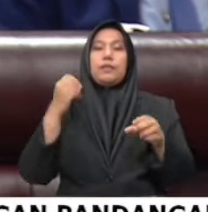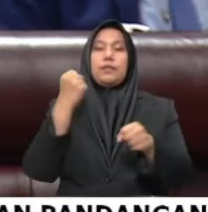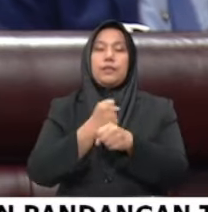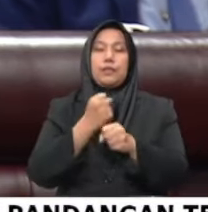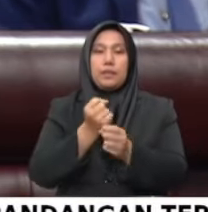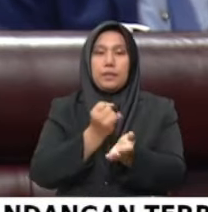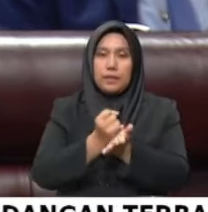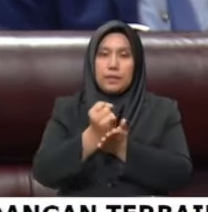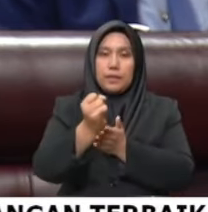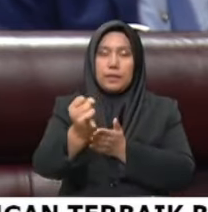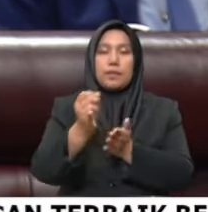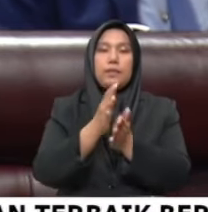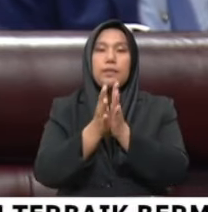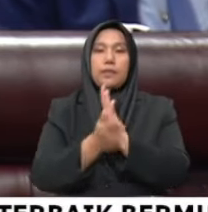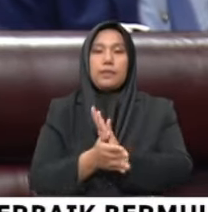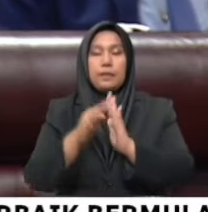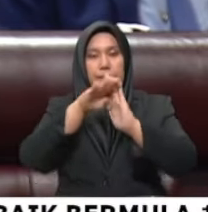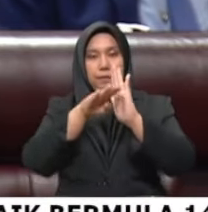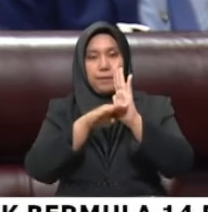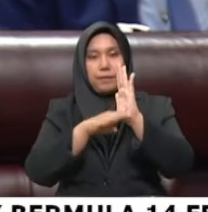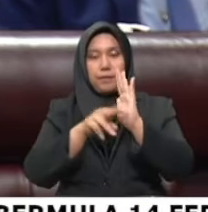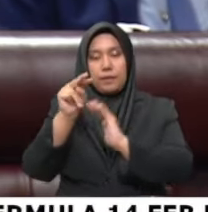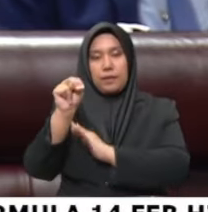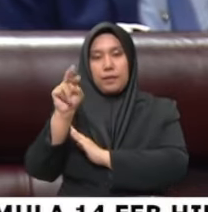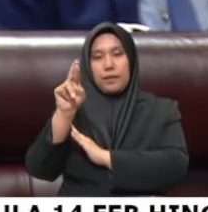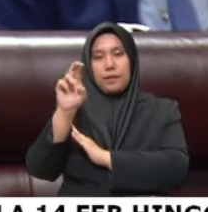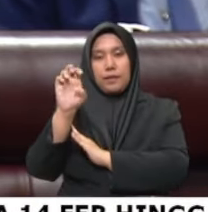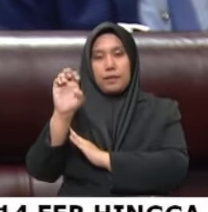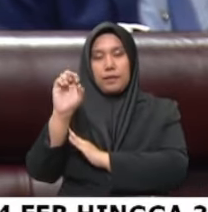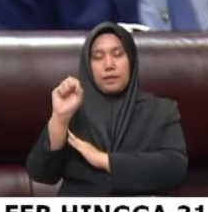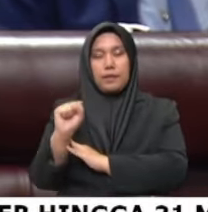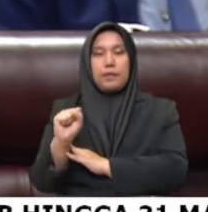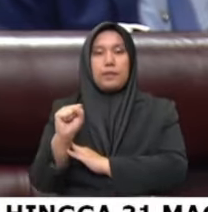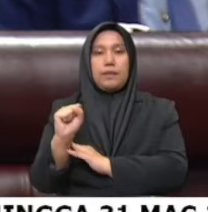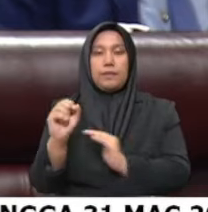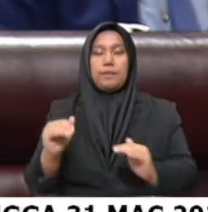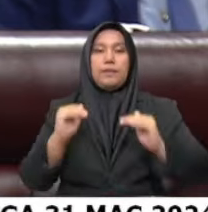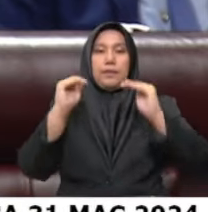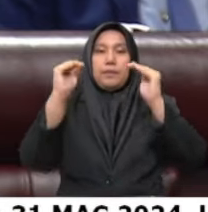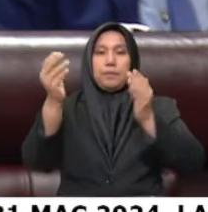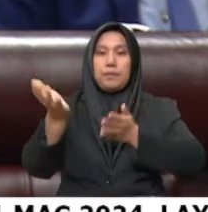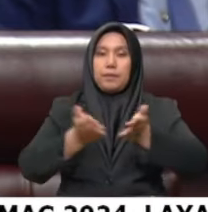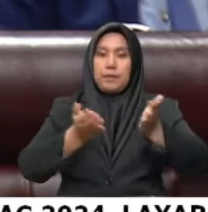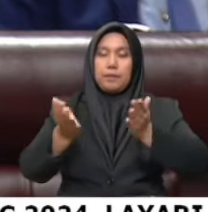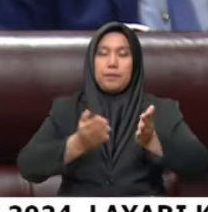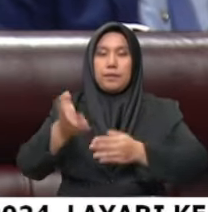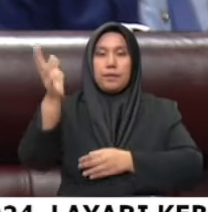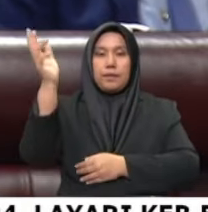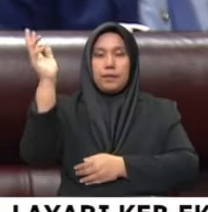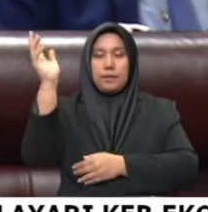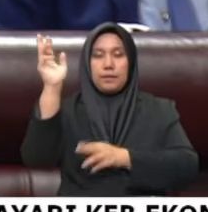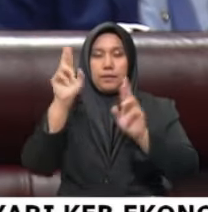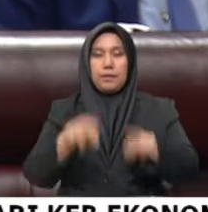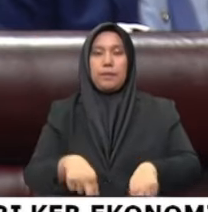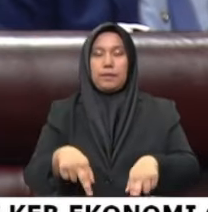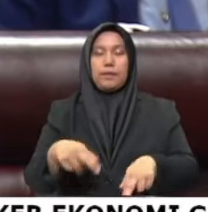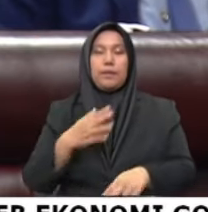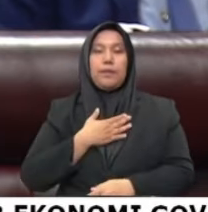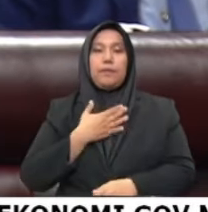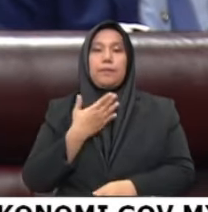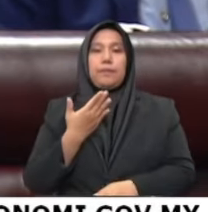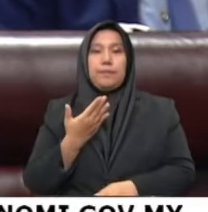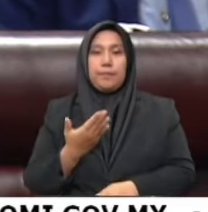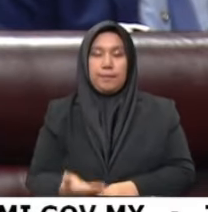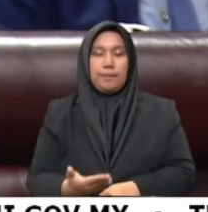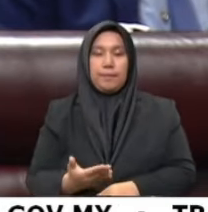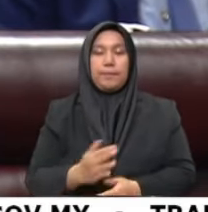berintegriti akan menjadikan agenda NRES dalam meningkatkan perkhidmatan kepada rakyat. Kami sentiasa komited dalam menerajui